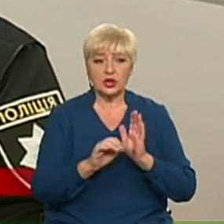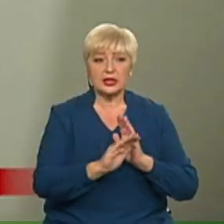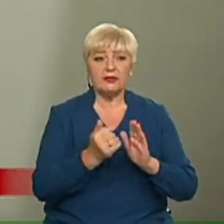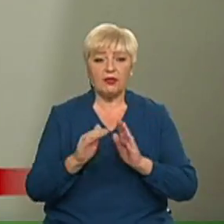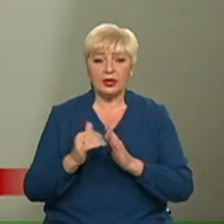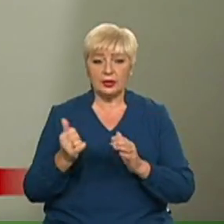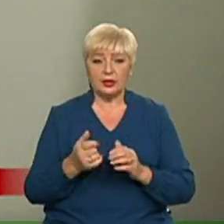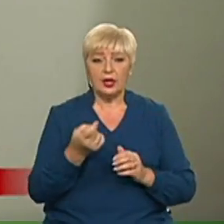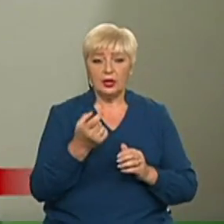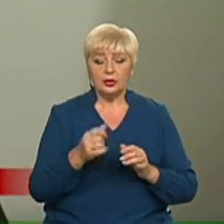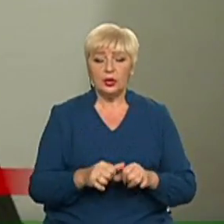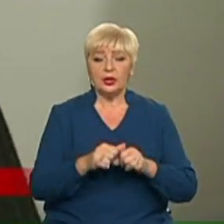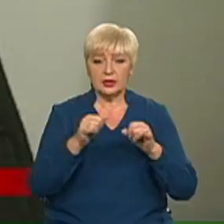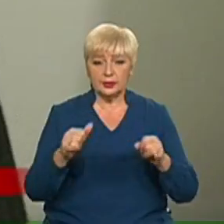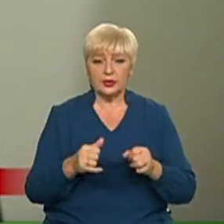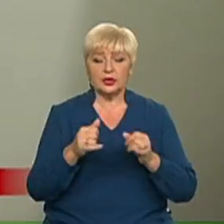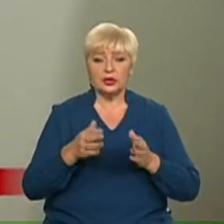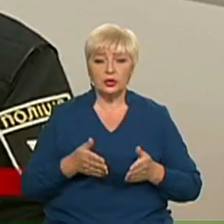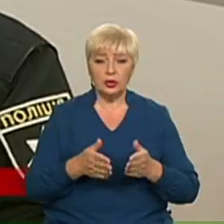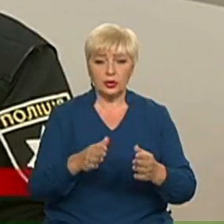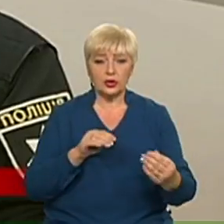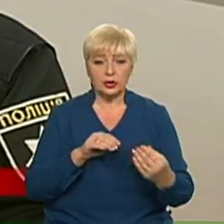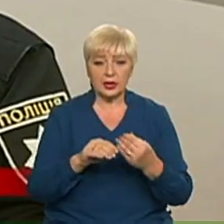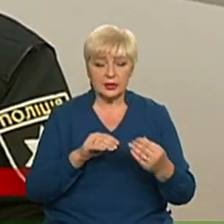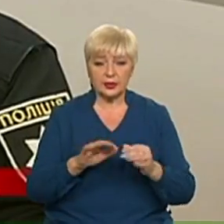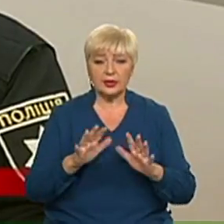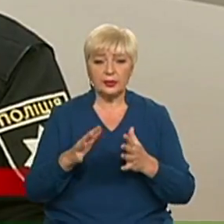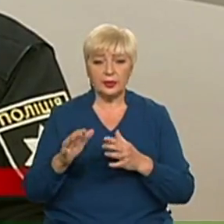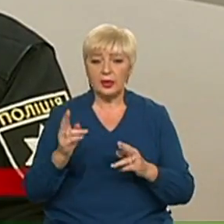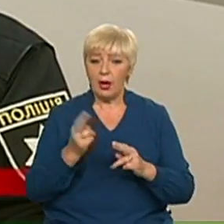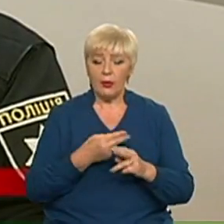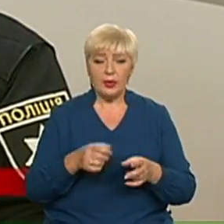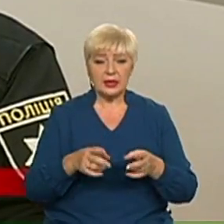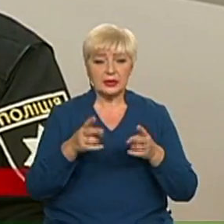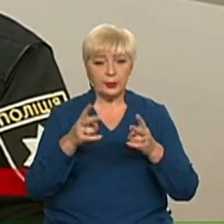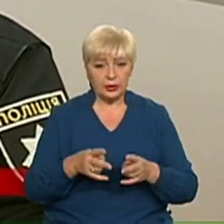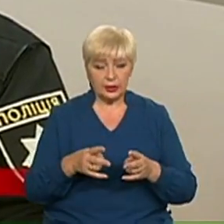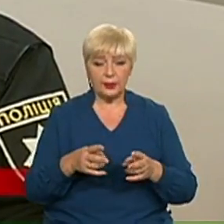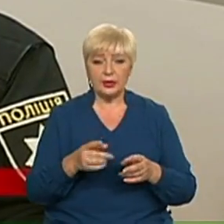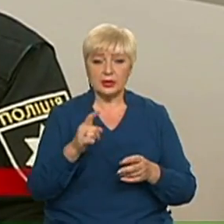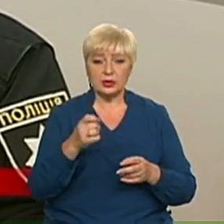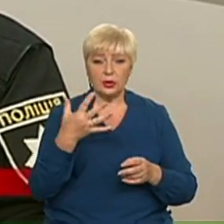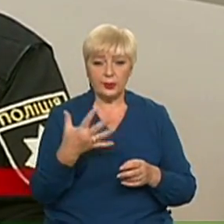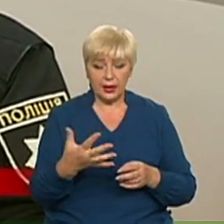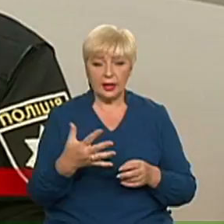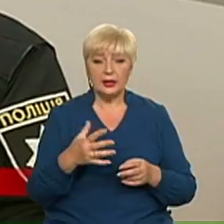викликів. Трохи збільшилась кількість дорожньо-транспортних пригод. Так, без потерпілих – 105 ДТП і